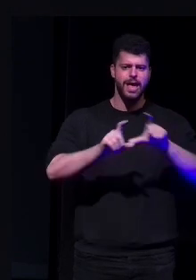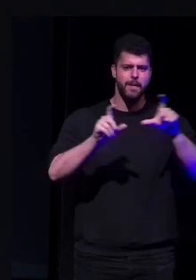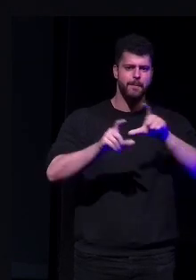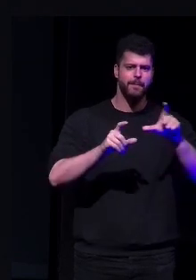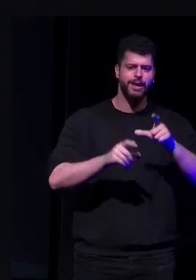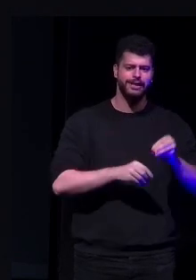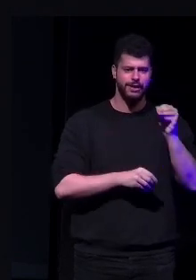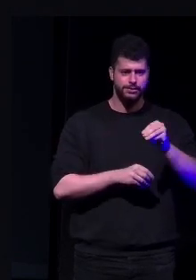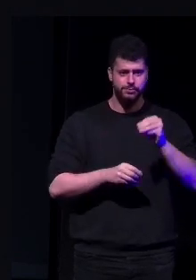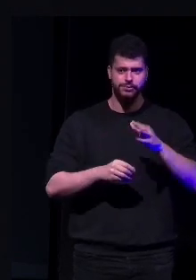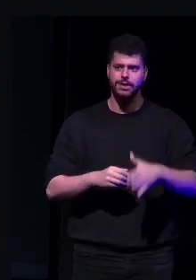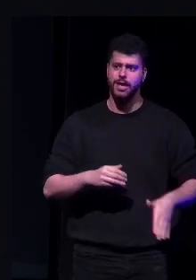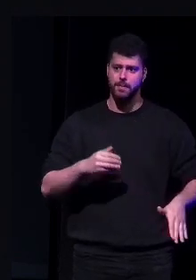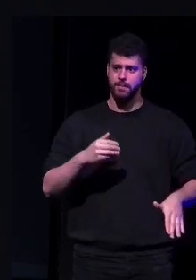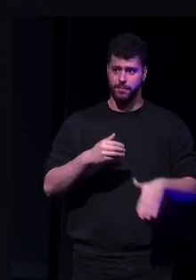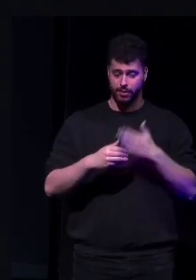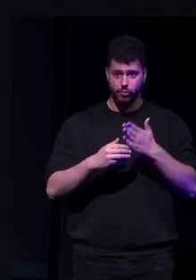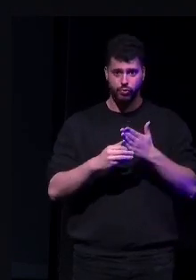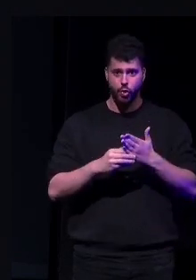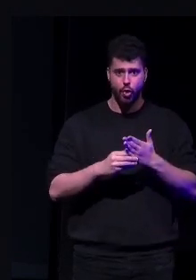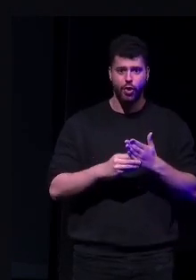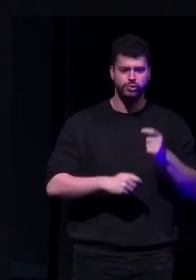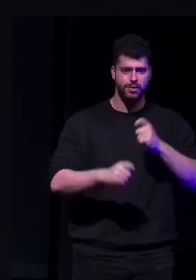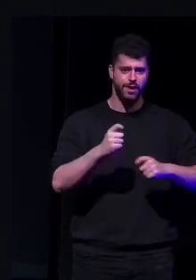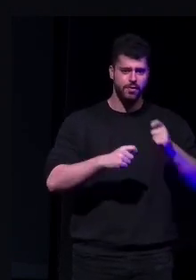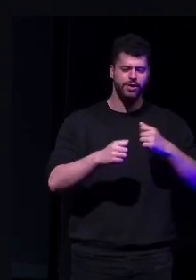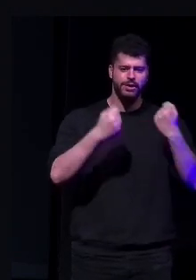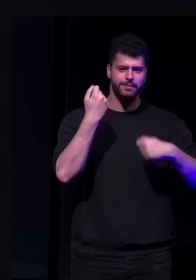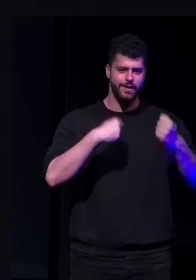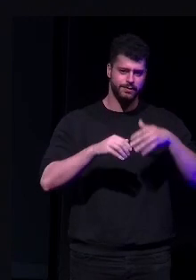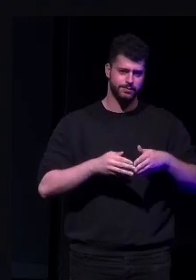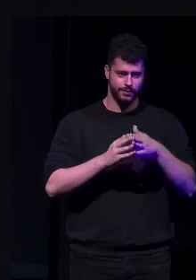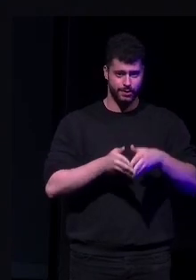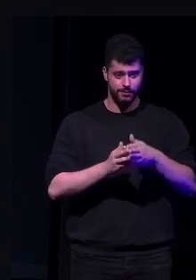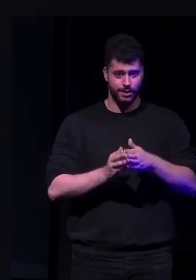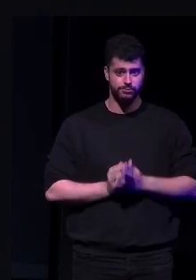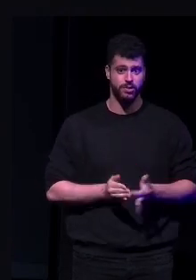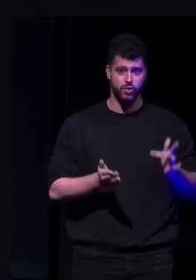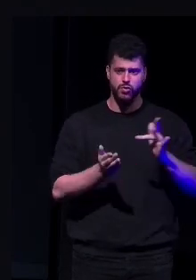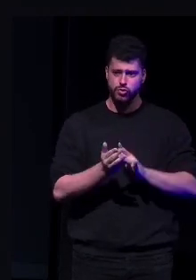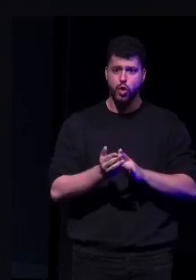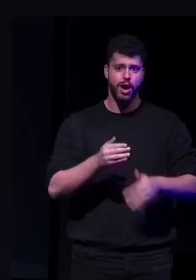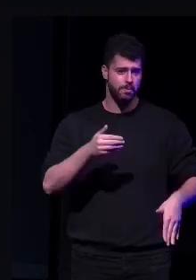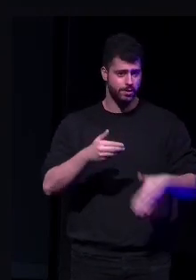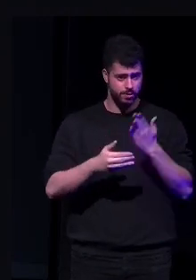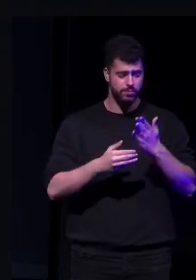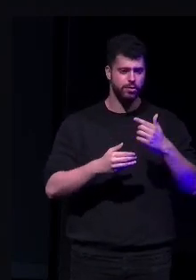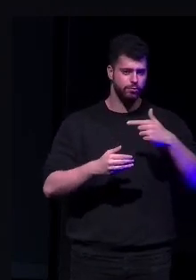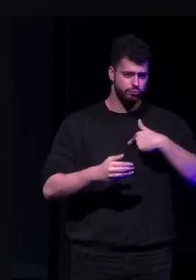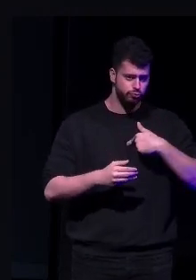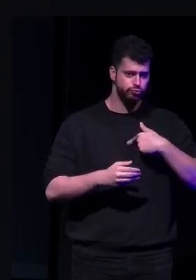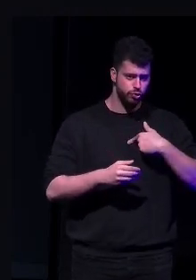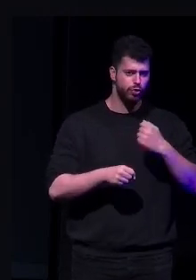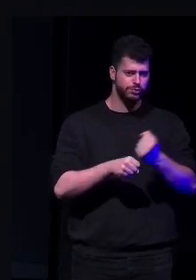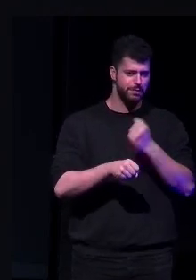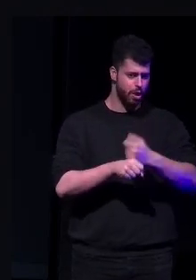varen fundar l'Associació Catalana d'Activitats Marítimes. I des de la seva fundació he tingut el privilegi d'exercir el càrrec